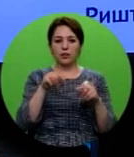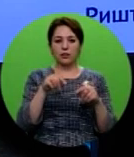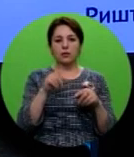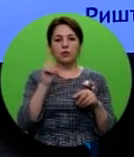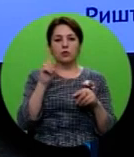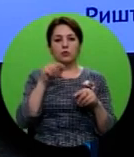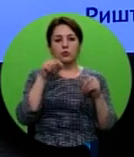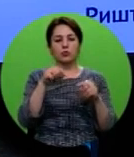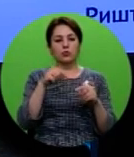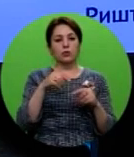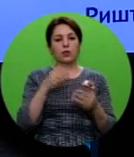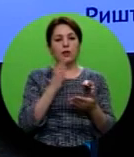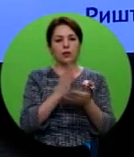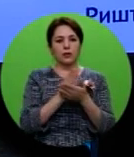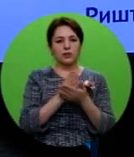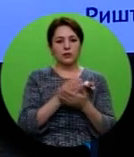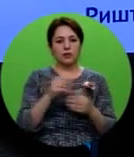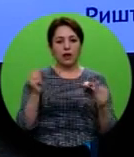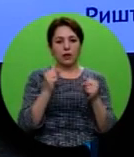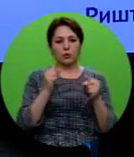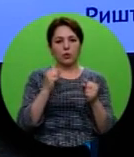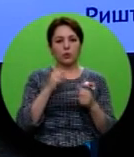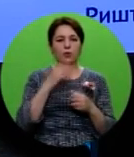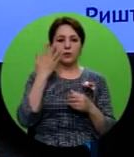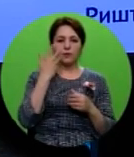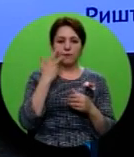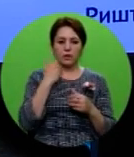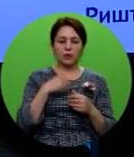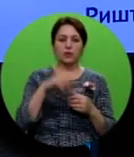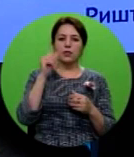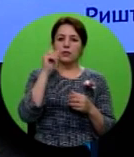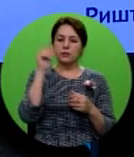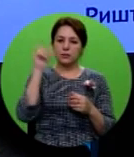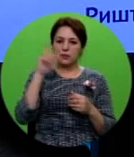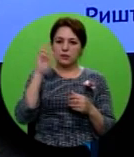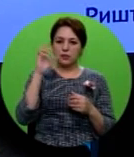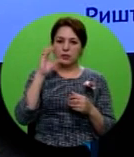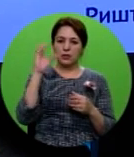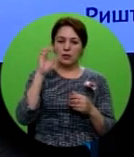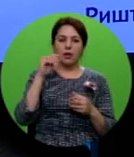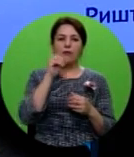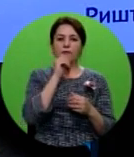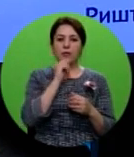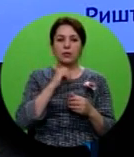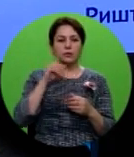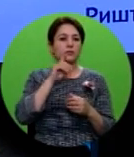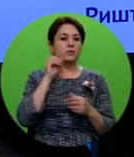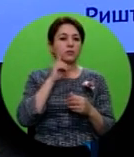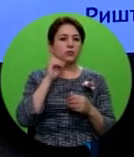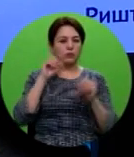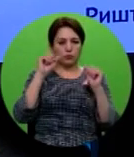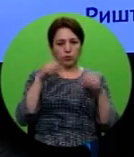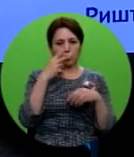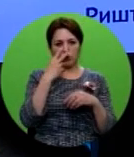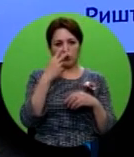присутствуют холодные тона. Это синий, фиолетовый, зеленый. Но также вы можете видеть